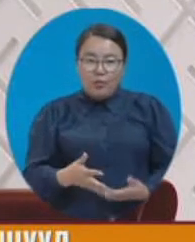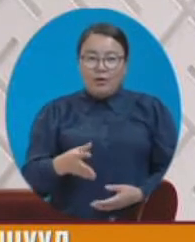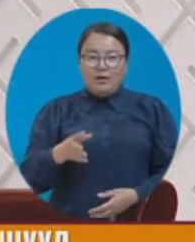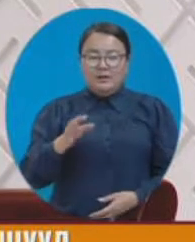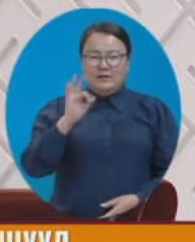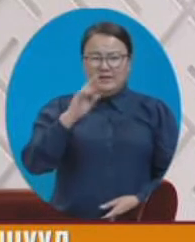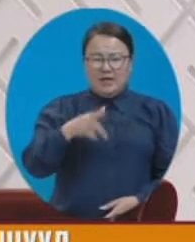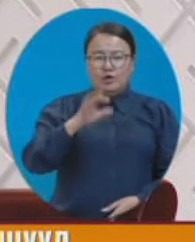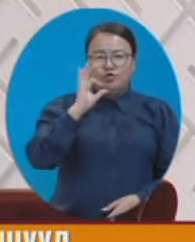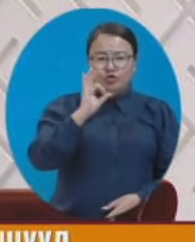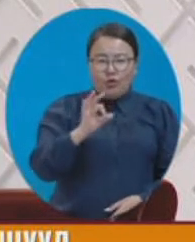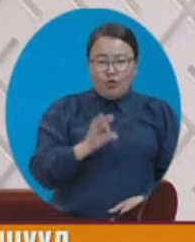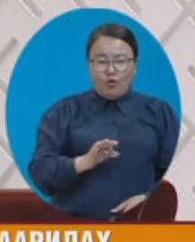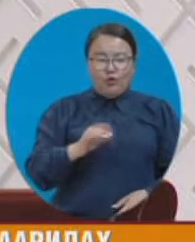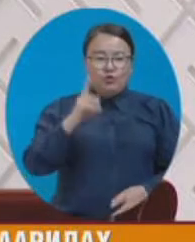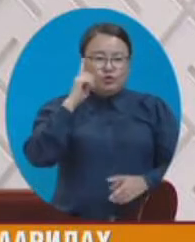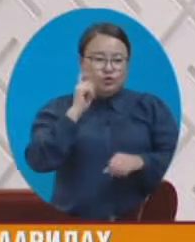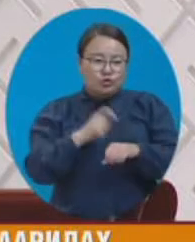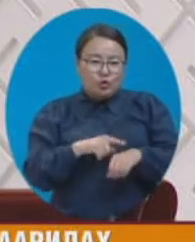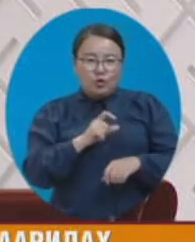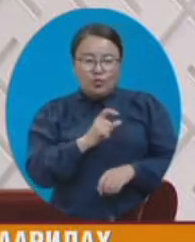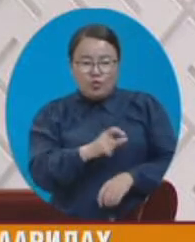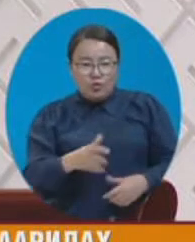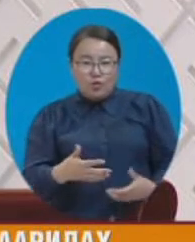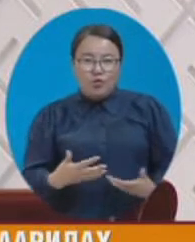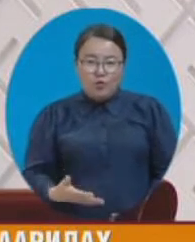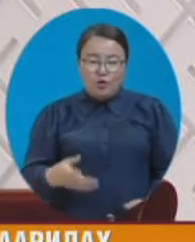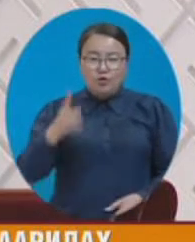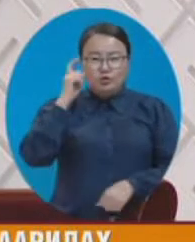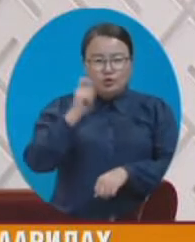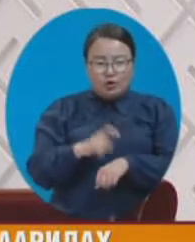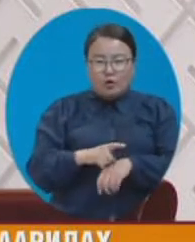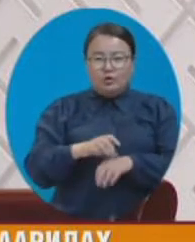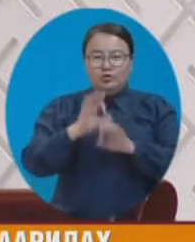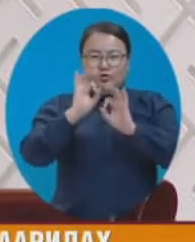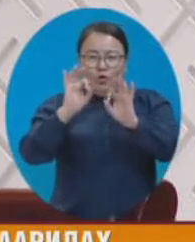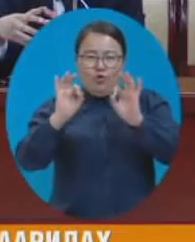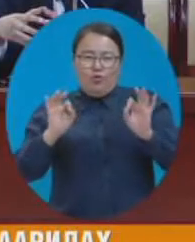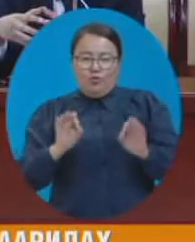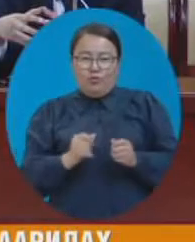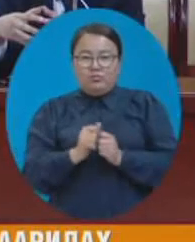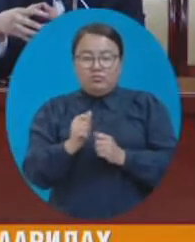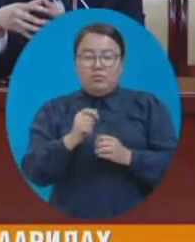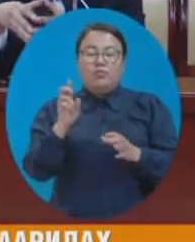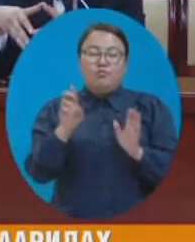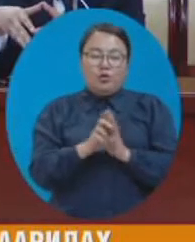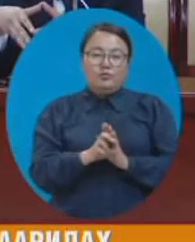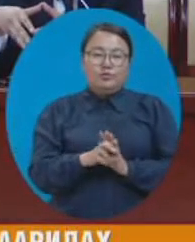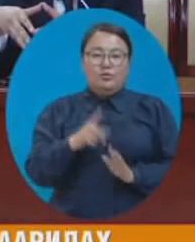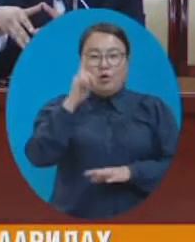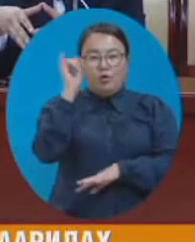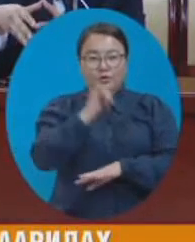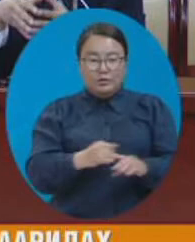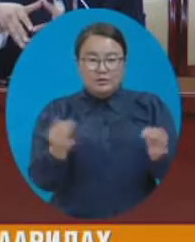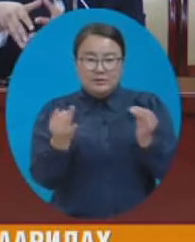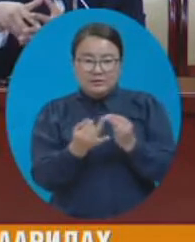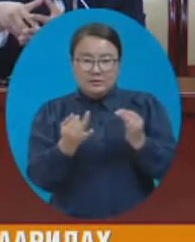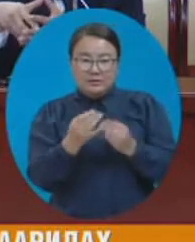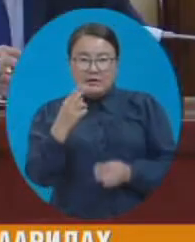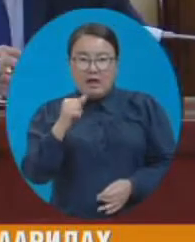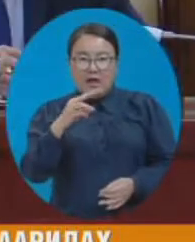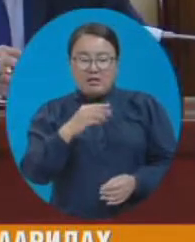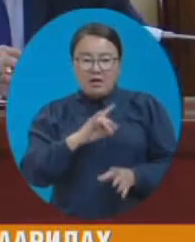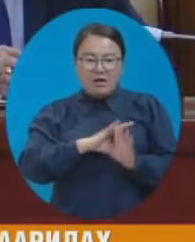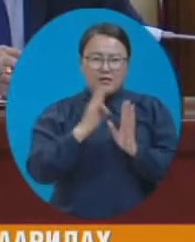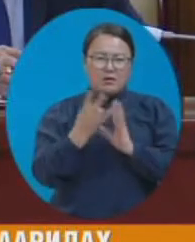зарлагаа бол оновчтой яг зорилт бүлэгдөө юм аль эсвэл зорилт хөрөнгө оруулалтыг болцоо нэгтэн. Өөрөөр хэлбэл Монгол улс захим